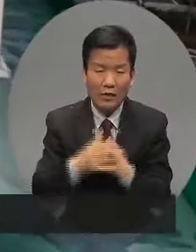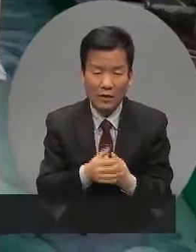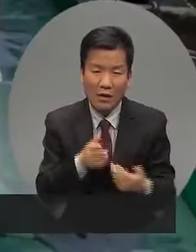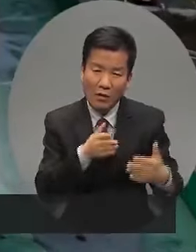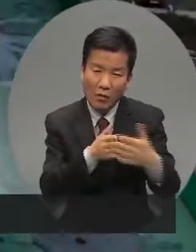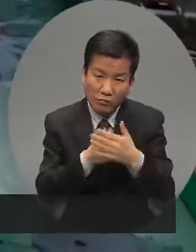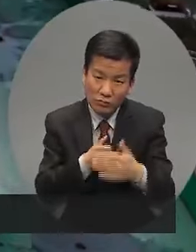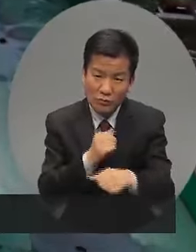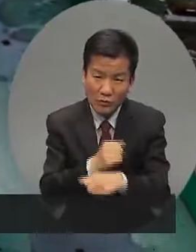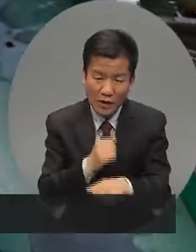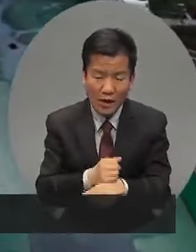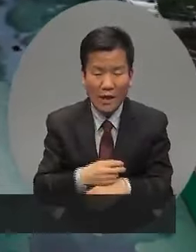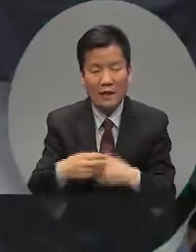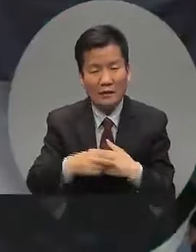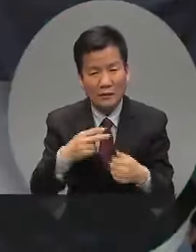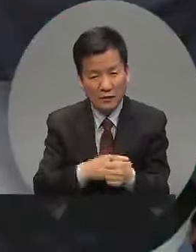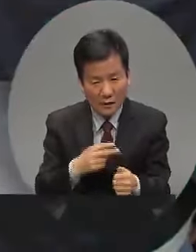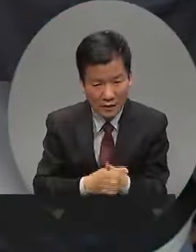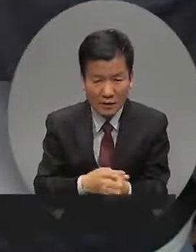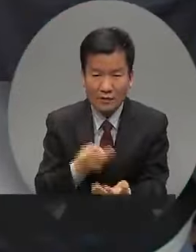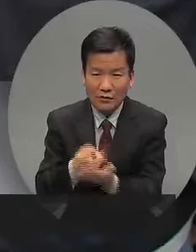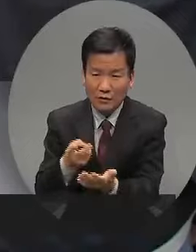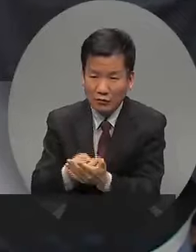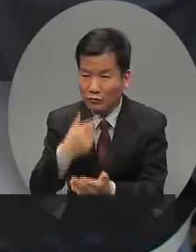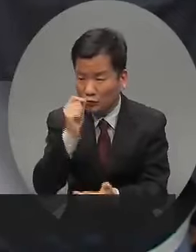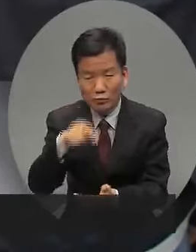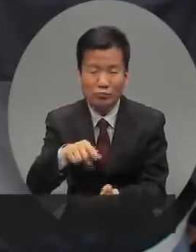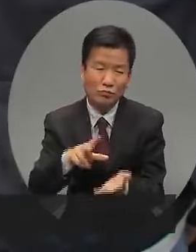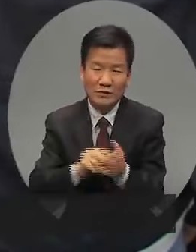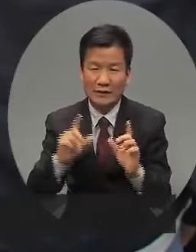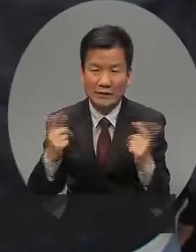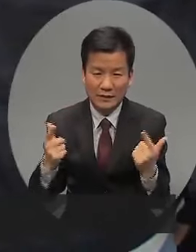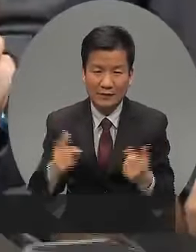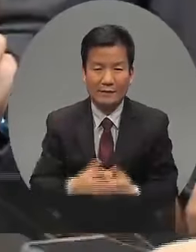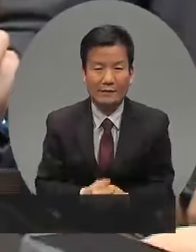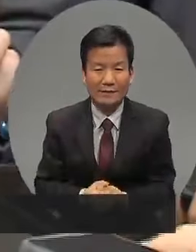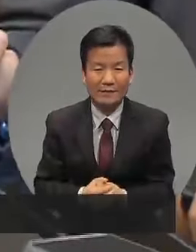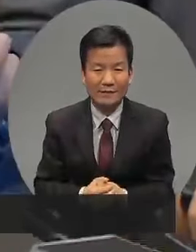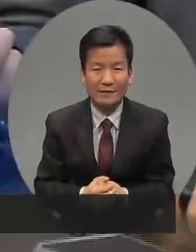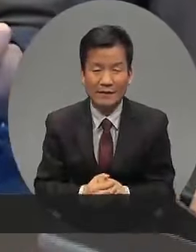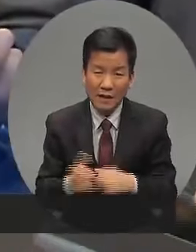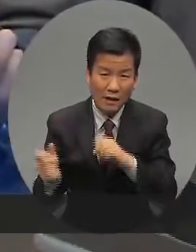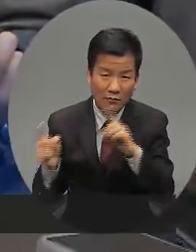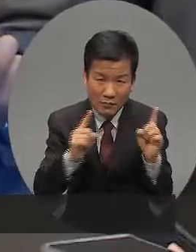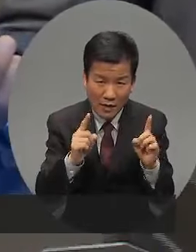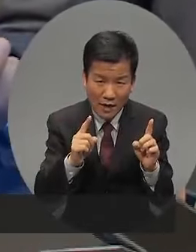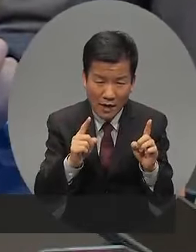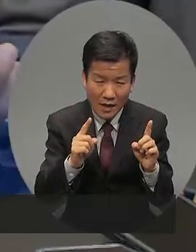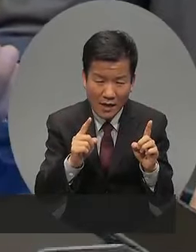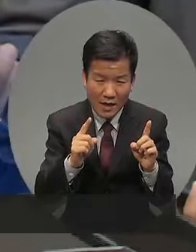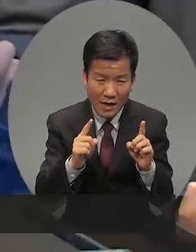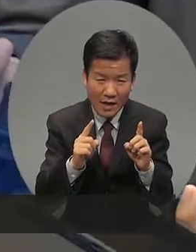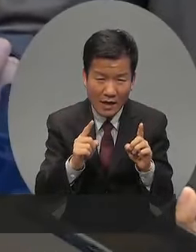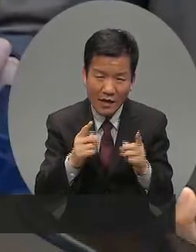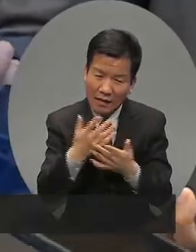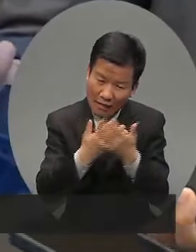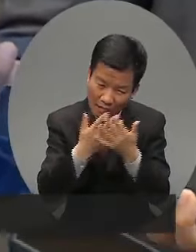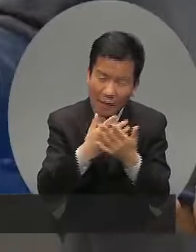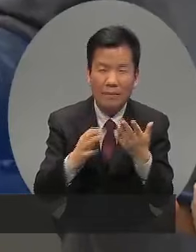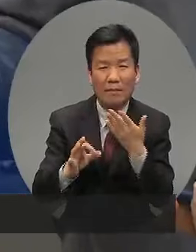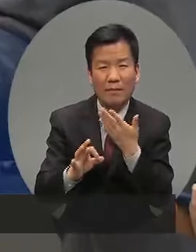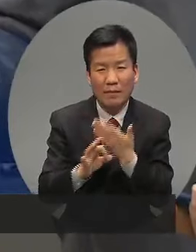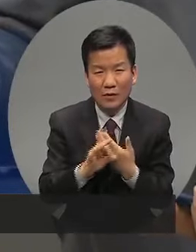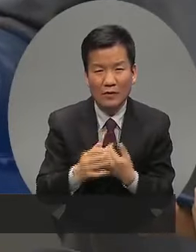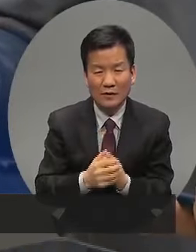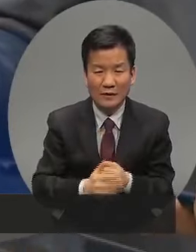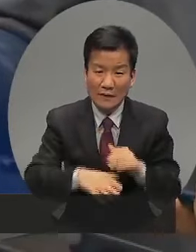거부 결정이 의사나 병상 부족과 무관하다고 선을 그었습니다 소생 가능성이 너무 너무 낮으면 이송 자체가 불안해지기